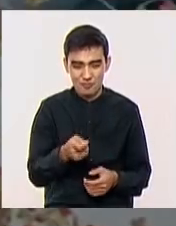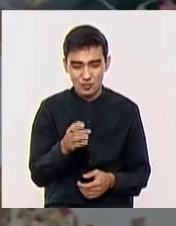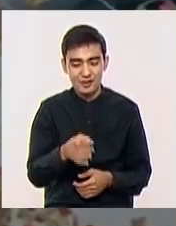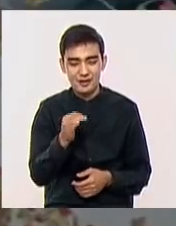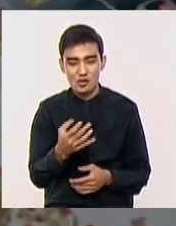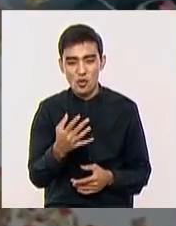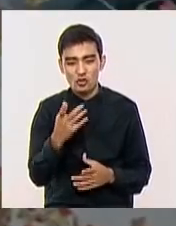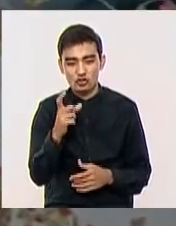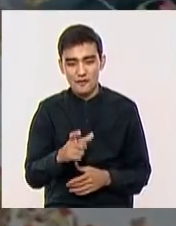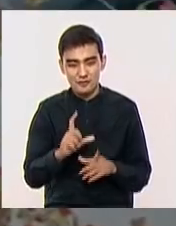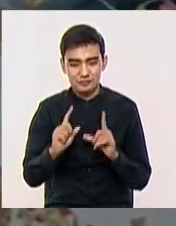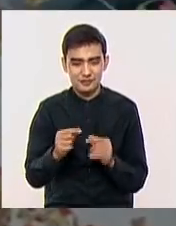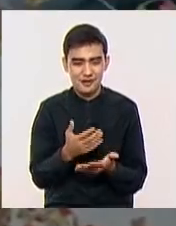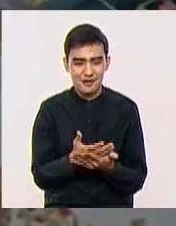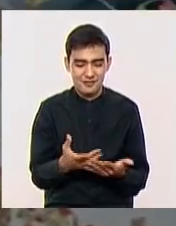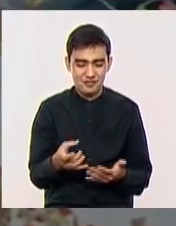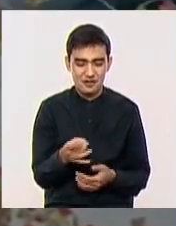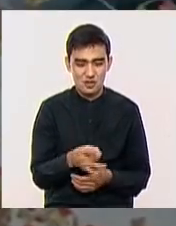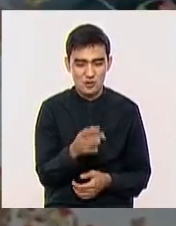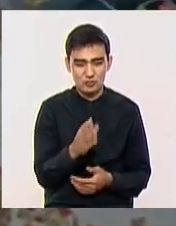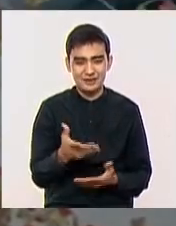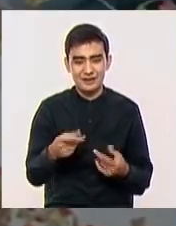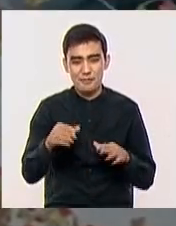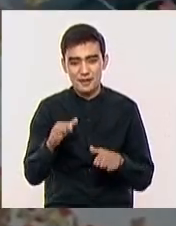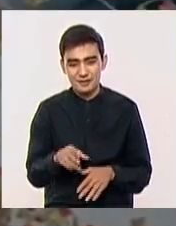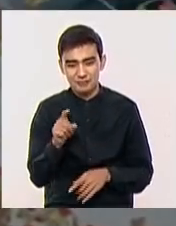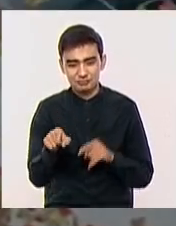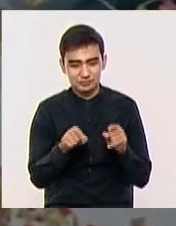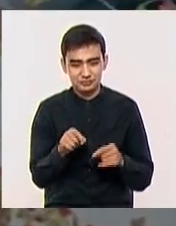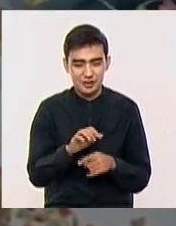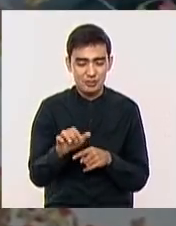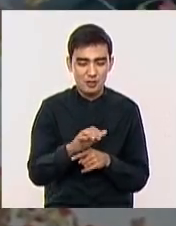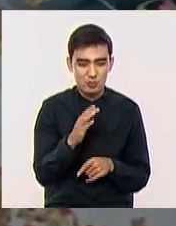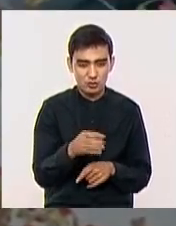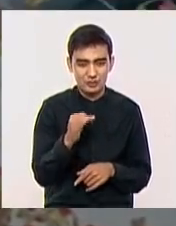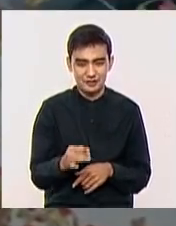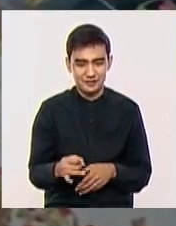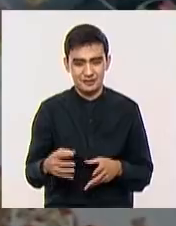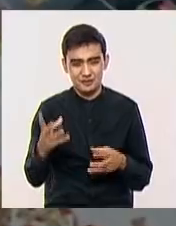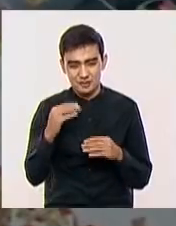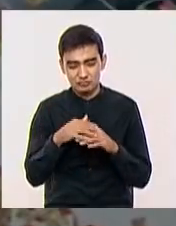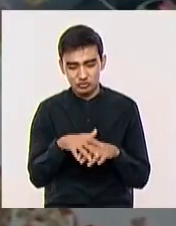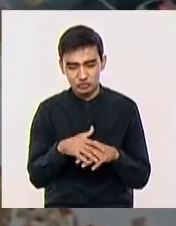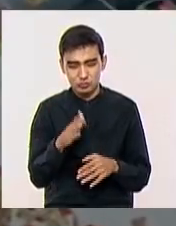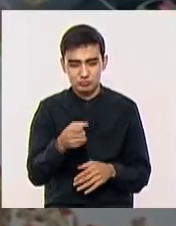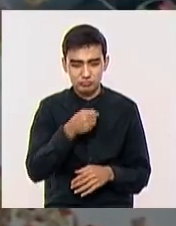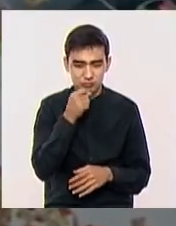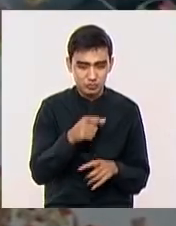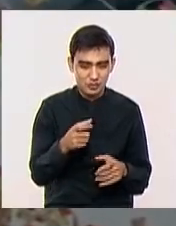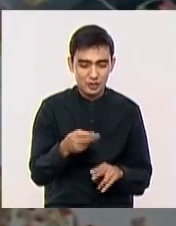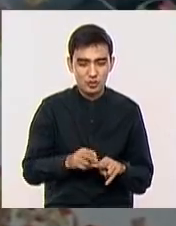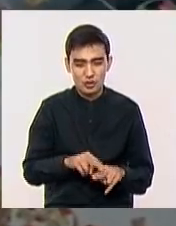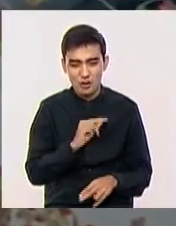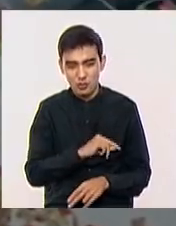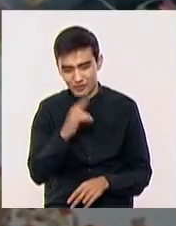сколько человек отправятся в каждый регион, в какие населенные пункты их отправят, уровень квалификации взрослых, которым предстоит